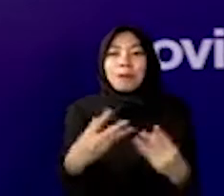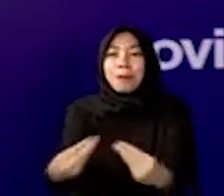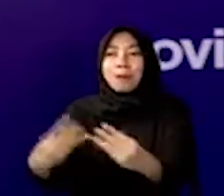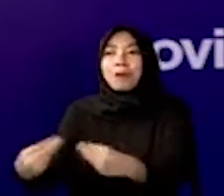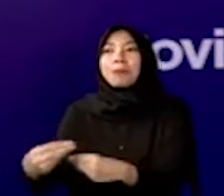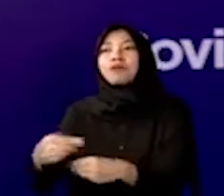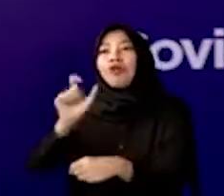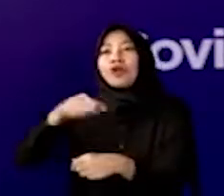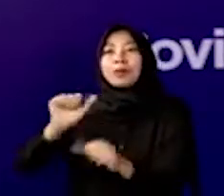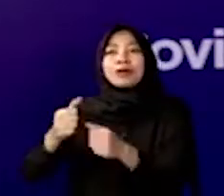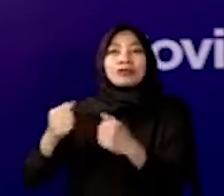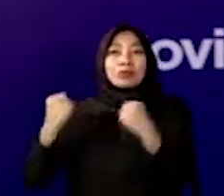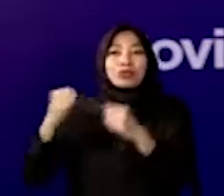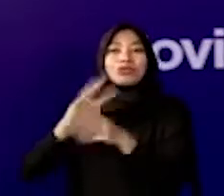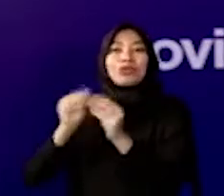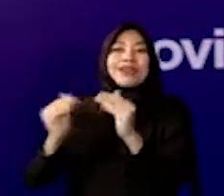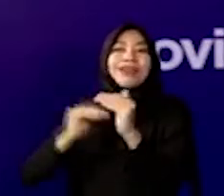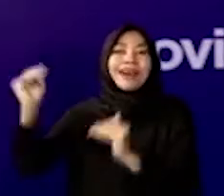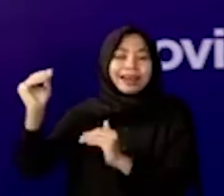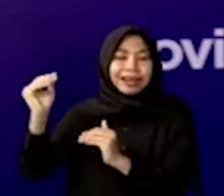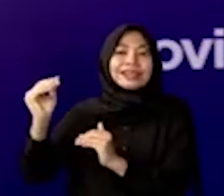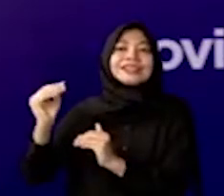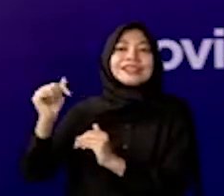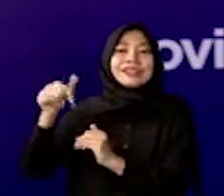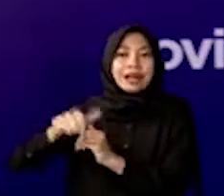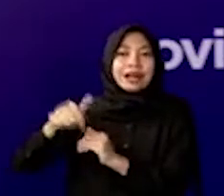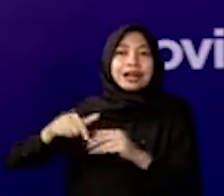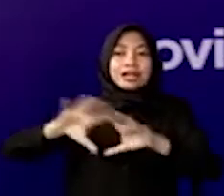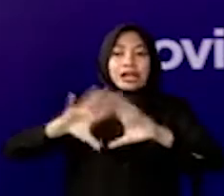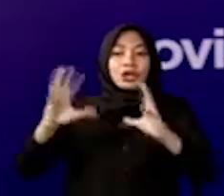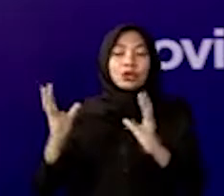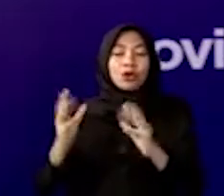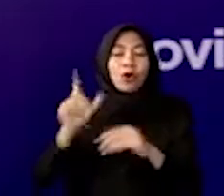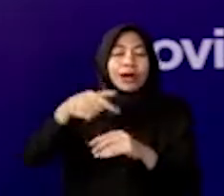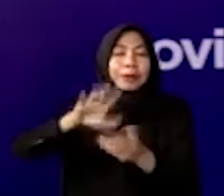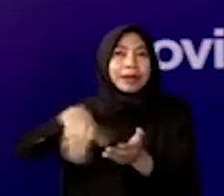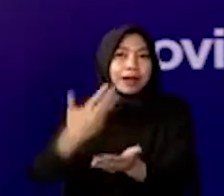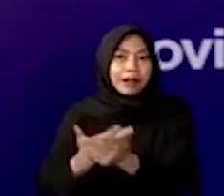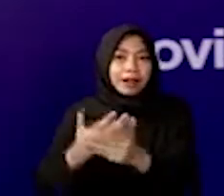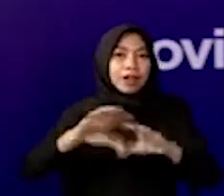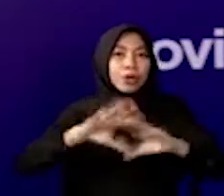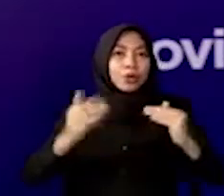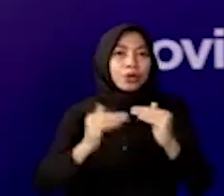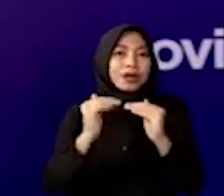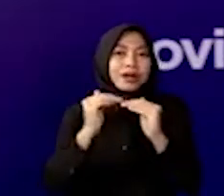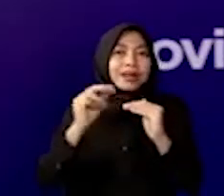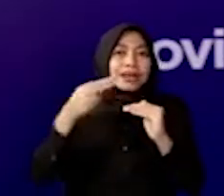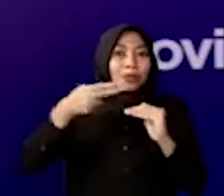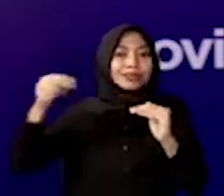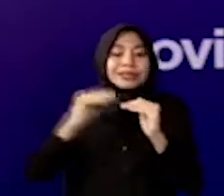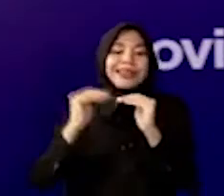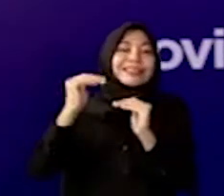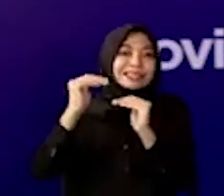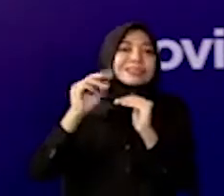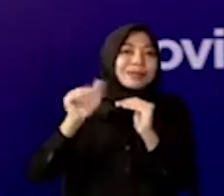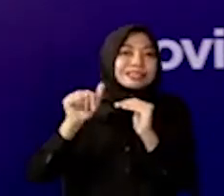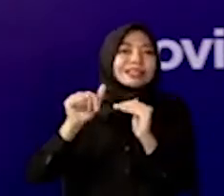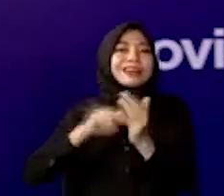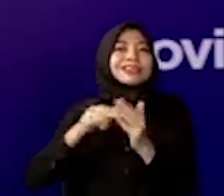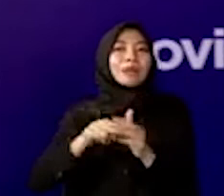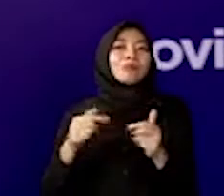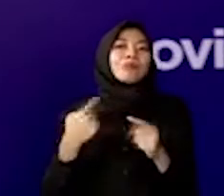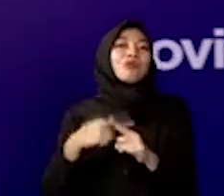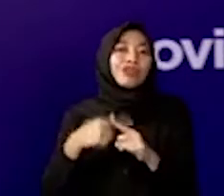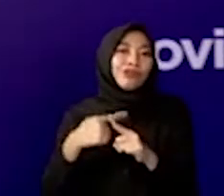rate kita 3,55% dan masih di atas dunia 2,9 dan kemudian tentu bapak presiden